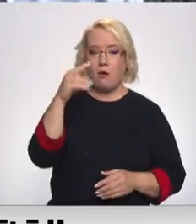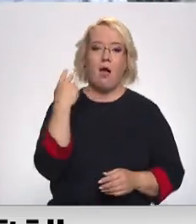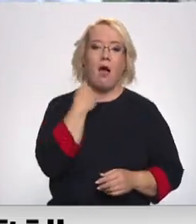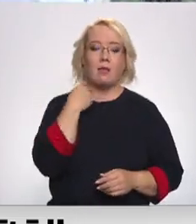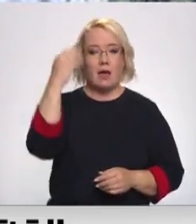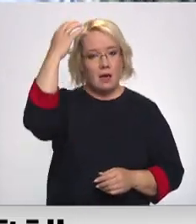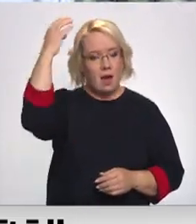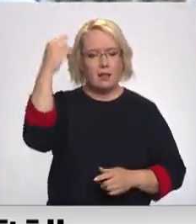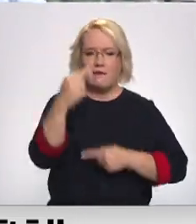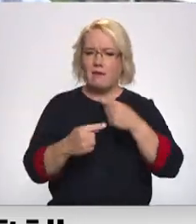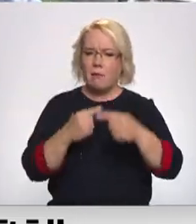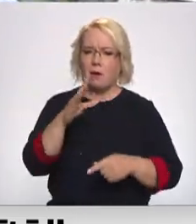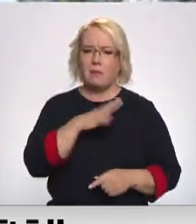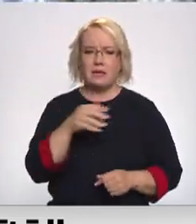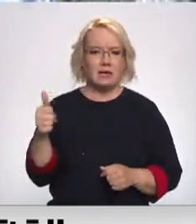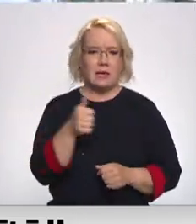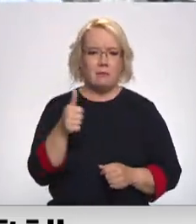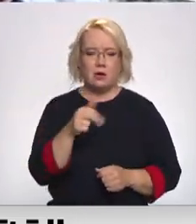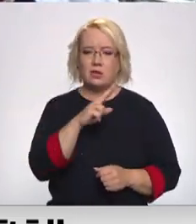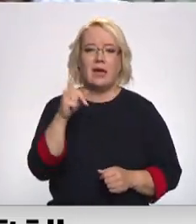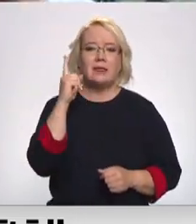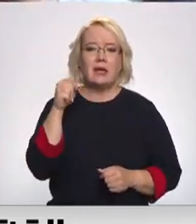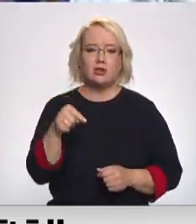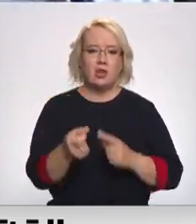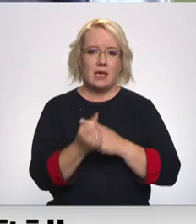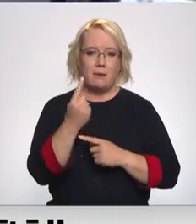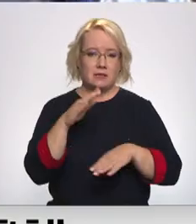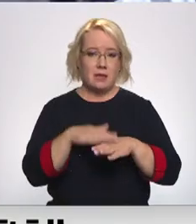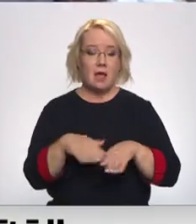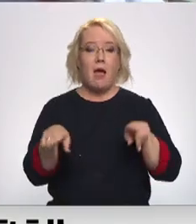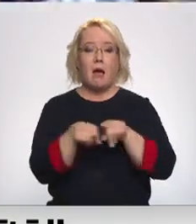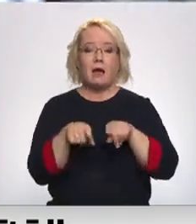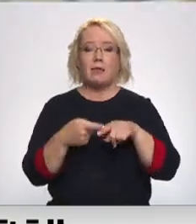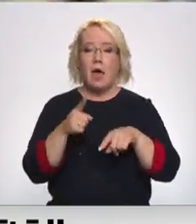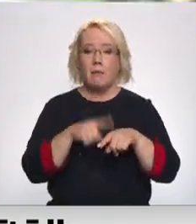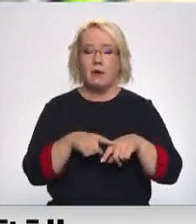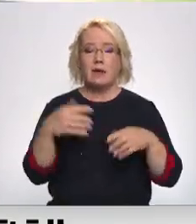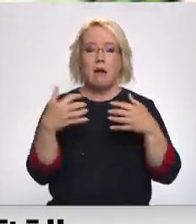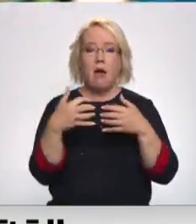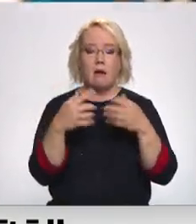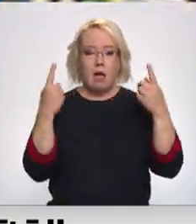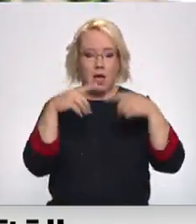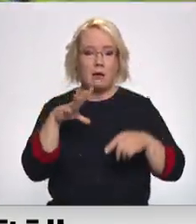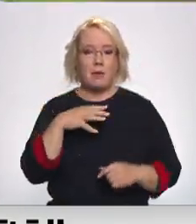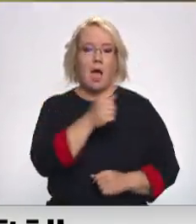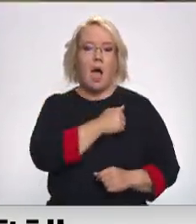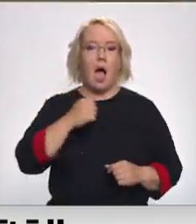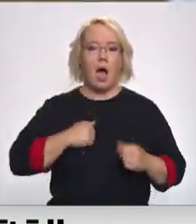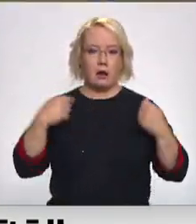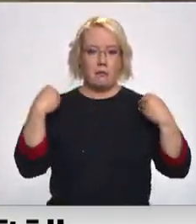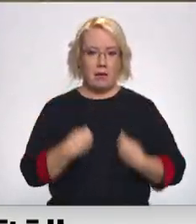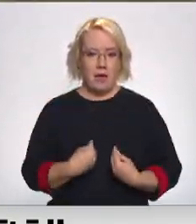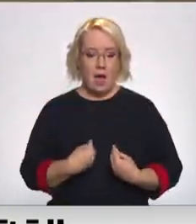karaliene man allaž ir bijusi īpaša ne tikai šī iemesla dēļ, bet arī tādēļ, ka viņa kara laikā bija armijas formā.